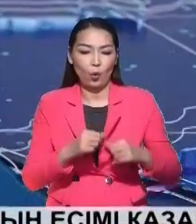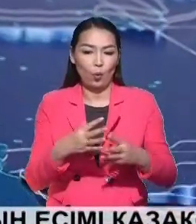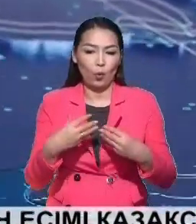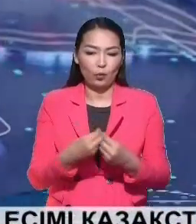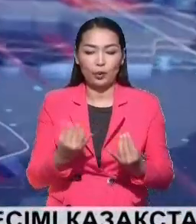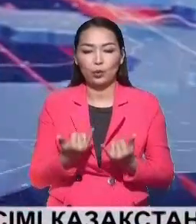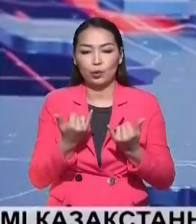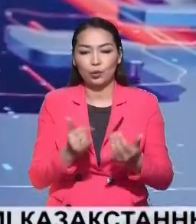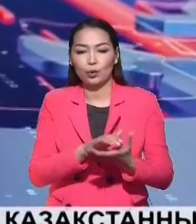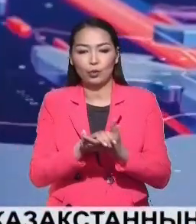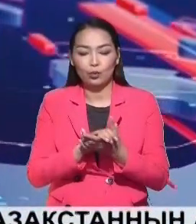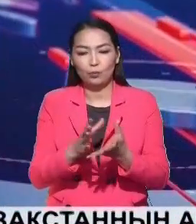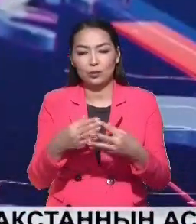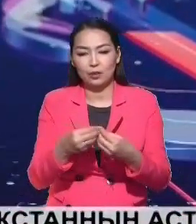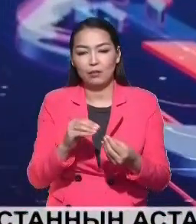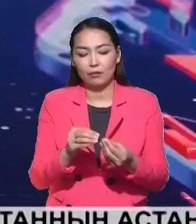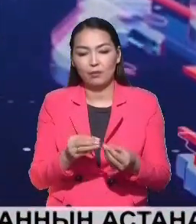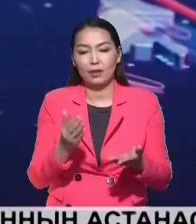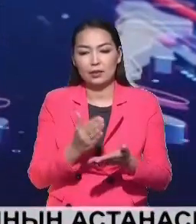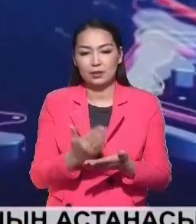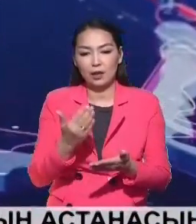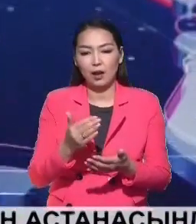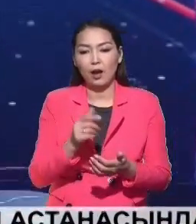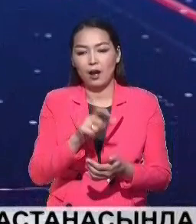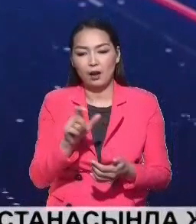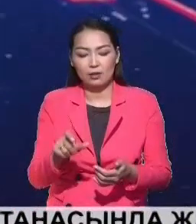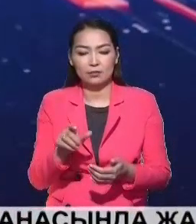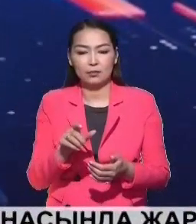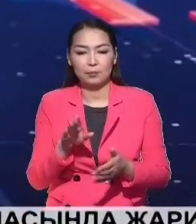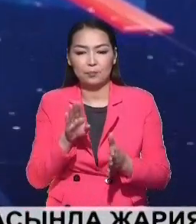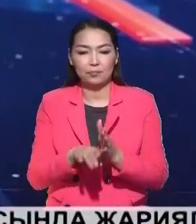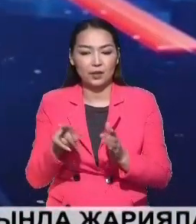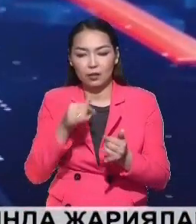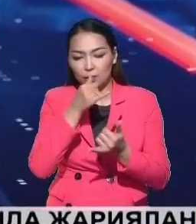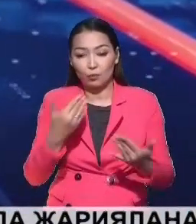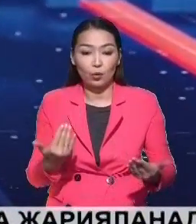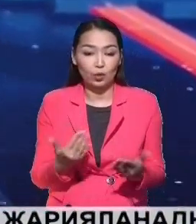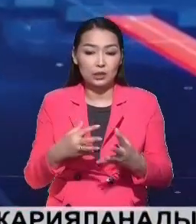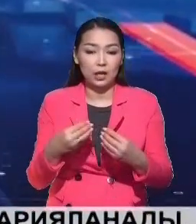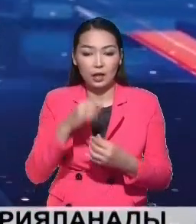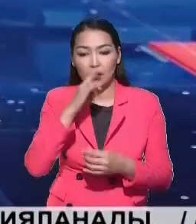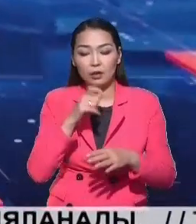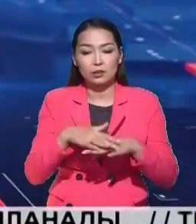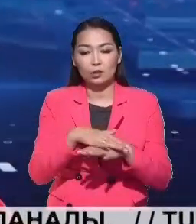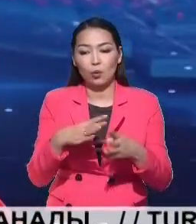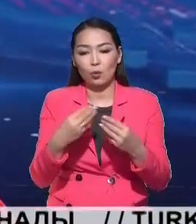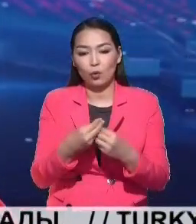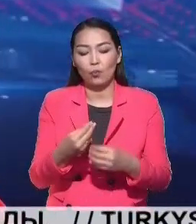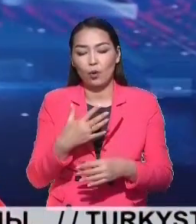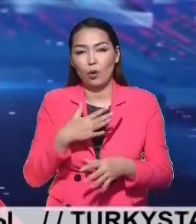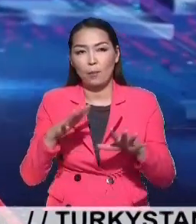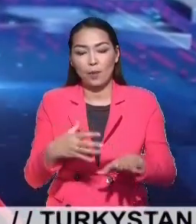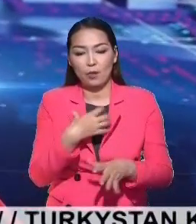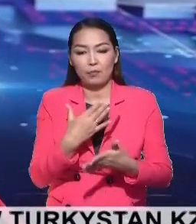ынтымақтың ұясы болып қала берері анық. Ал адам онсыз өмір сүре алмайды. Қазақстан халқы үшін отбасының орны ерекше. Отбасы